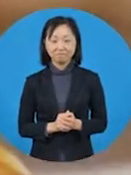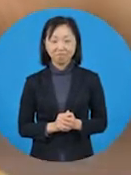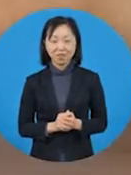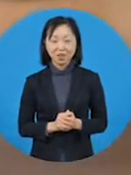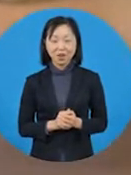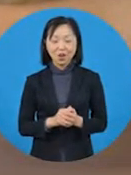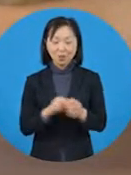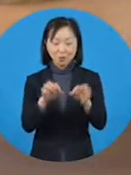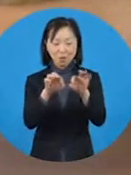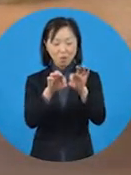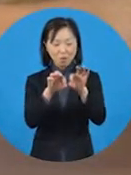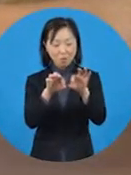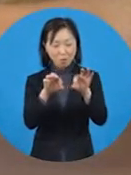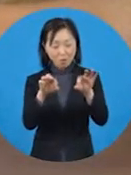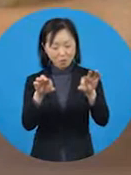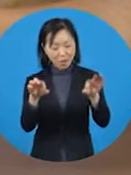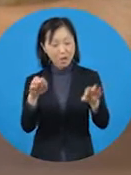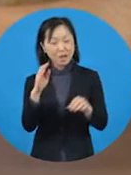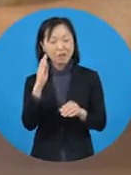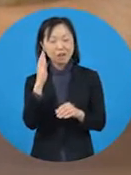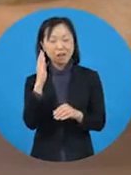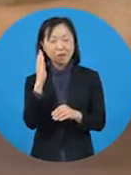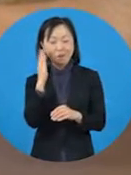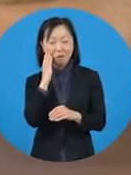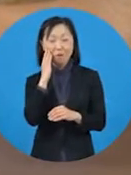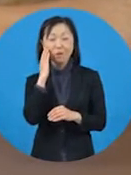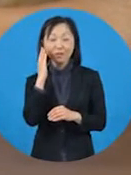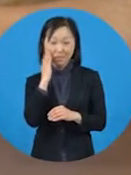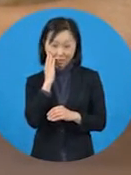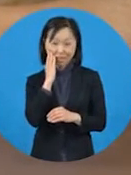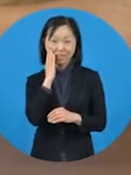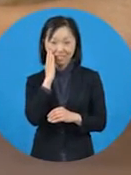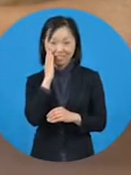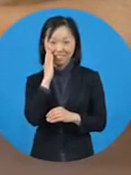ソーセージすごくジューシーですね。 ありがとうございます。